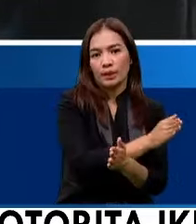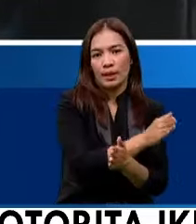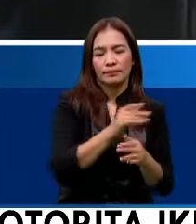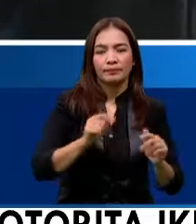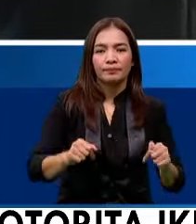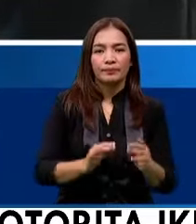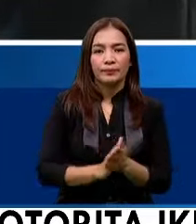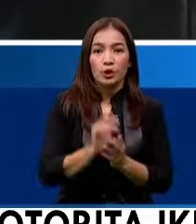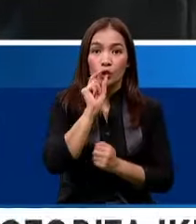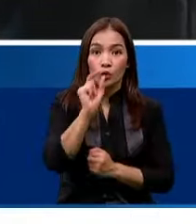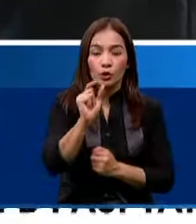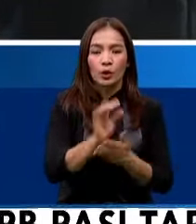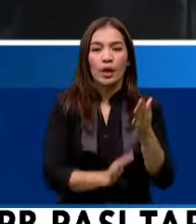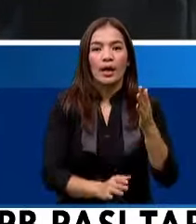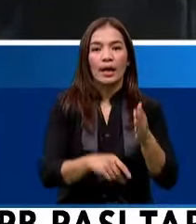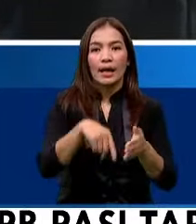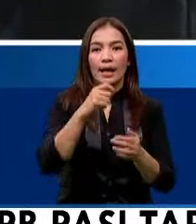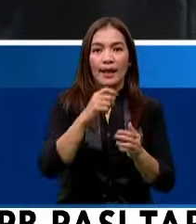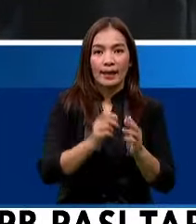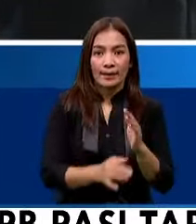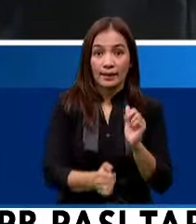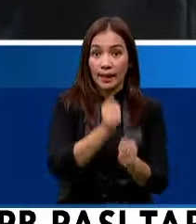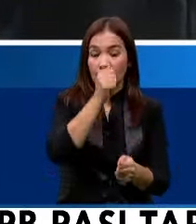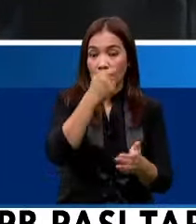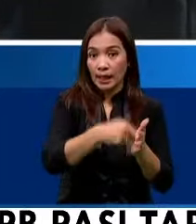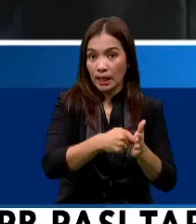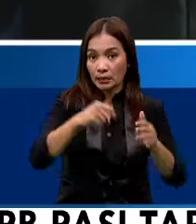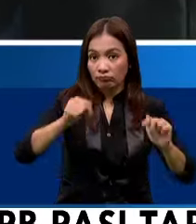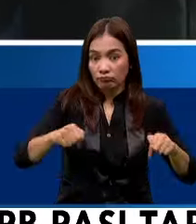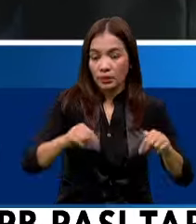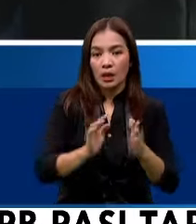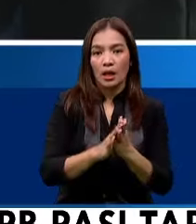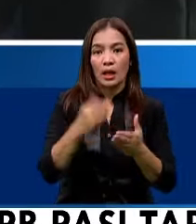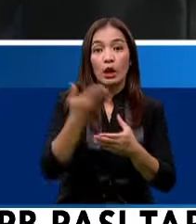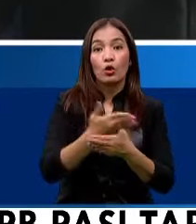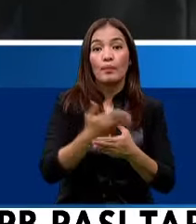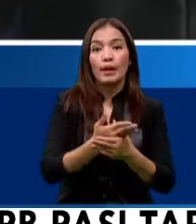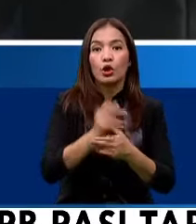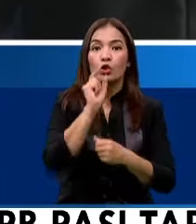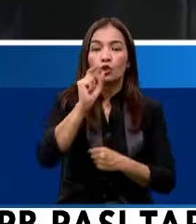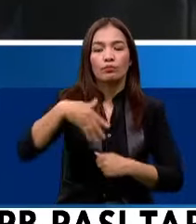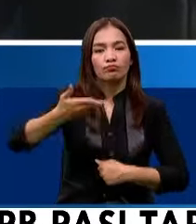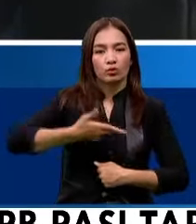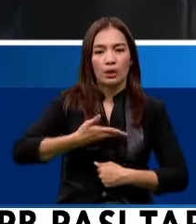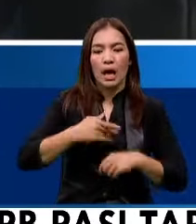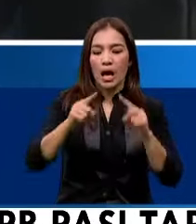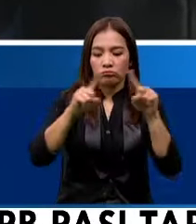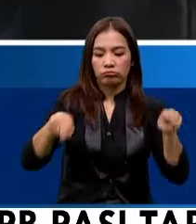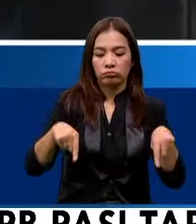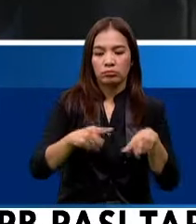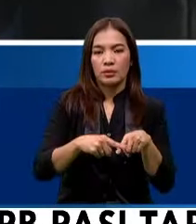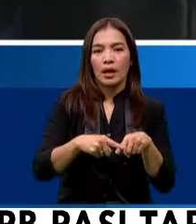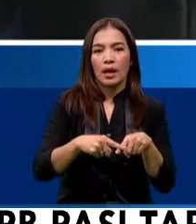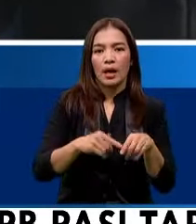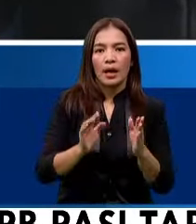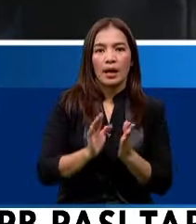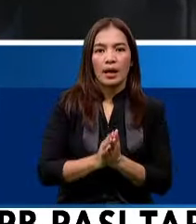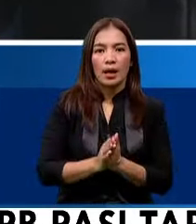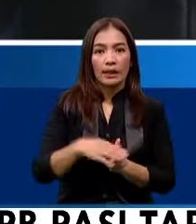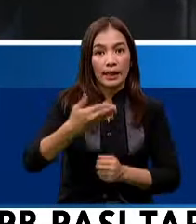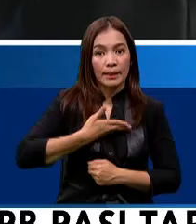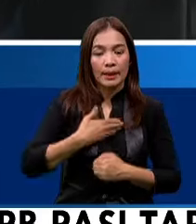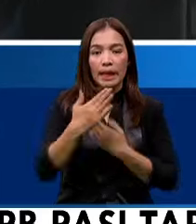untuk melakukan tax reform ini memang dari TKN dokumennya kan sudah ada eh semacam badan penerima negara gitu ya tetapi itu pun tadi kita sempat